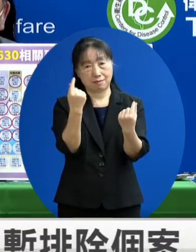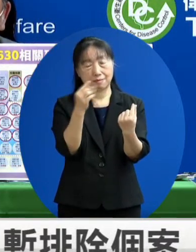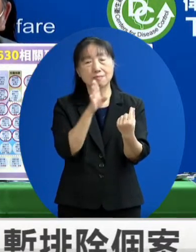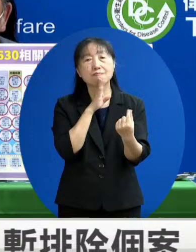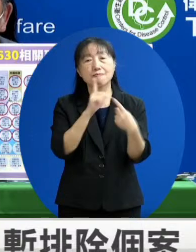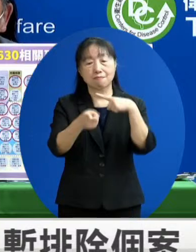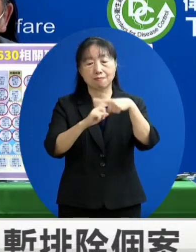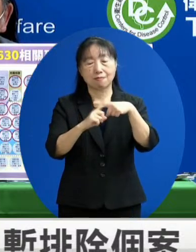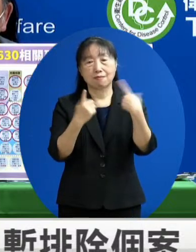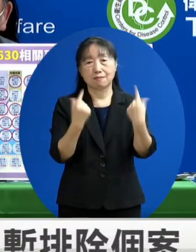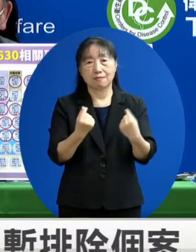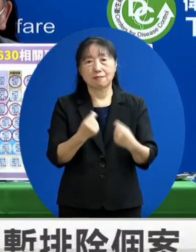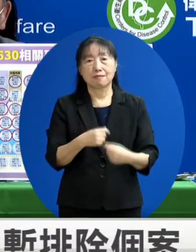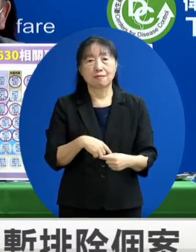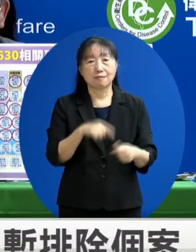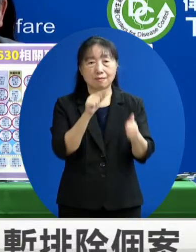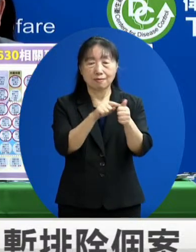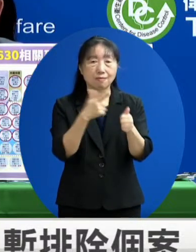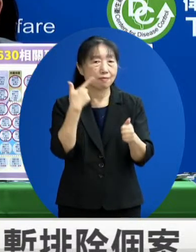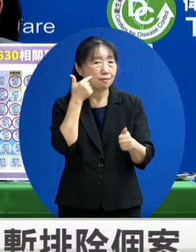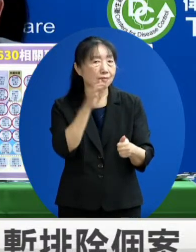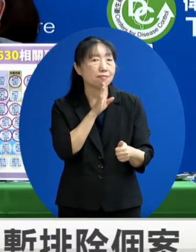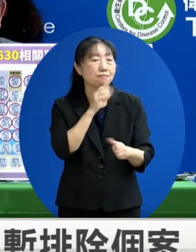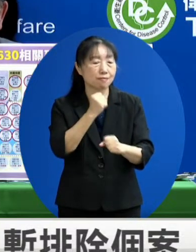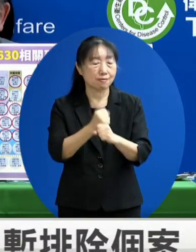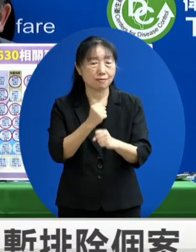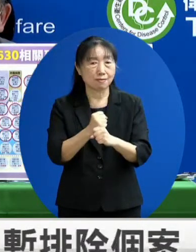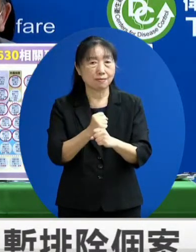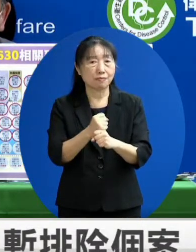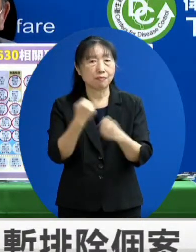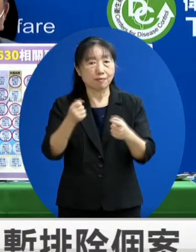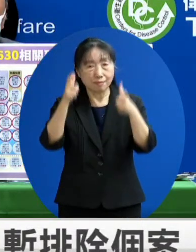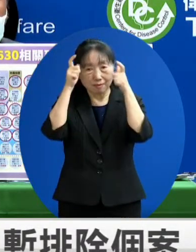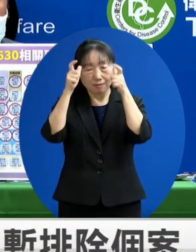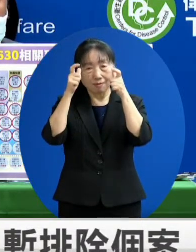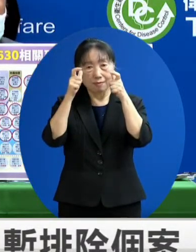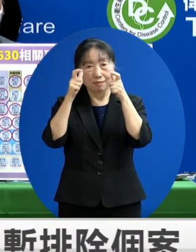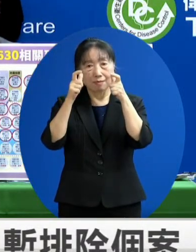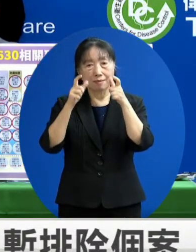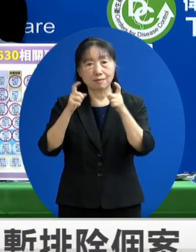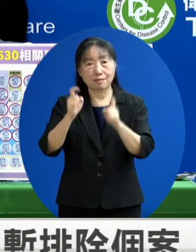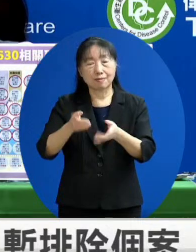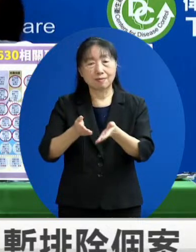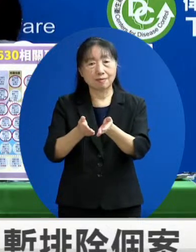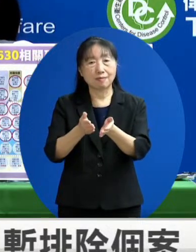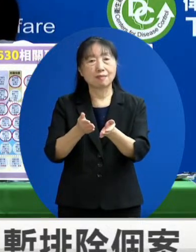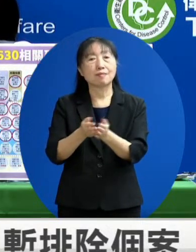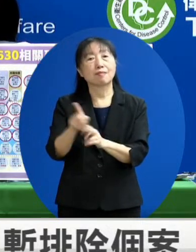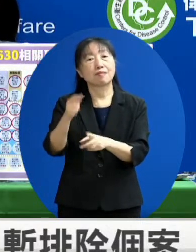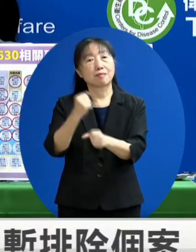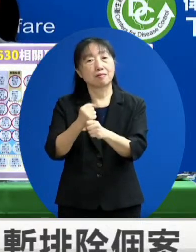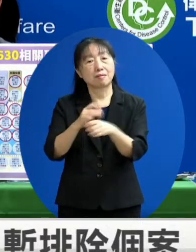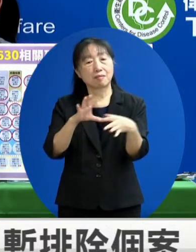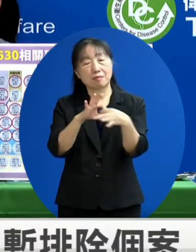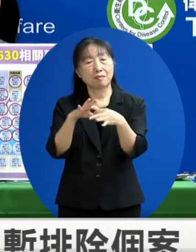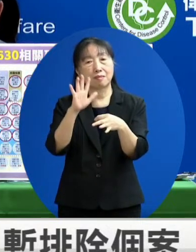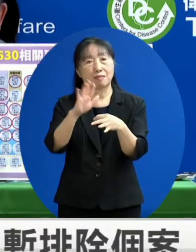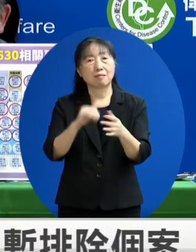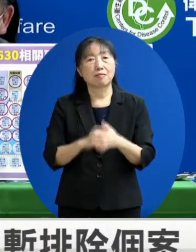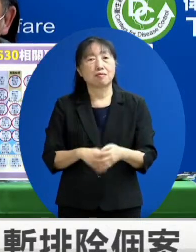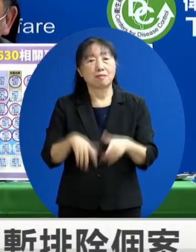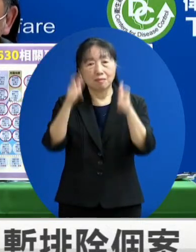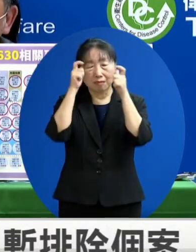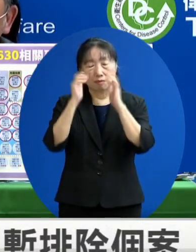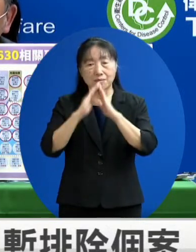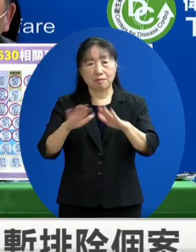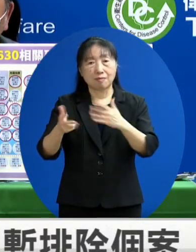性了。那父亲本身他的工作跟高雄港的工作是有相关，那高雄